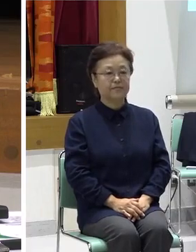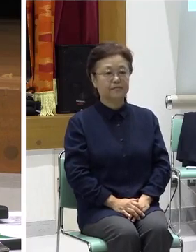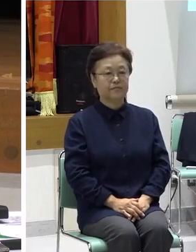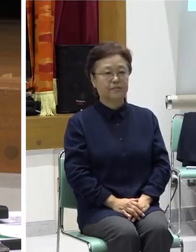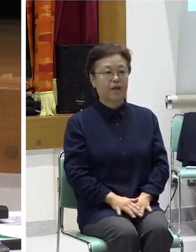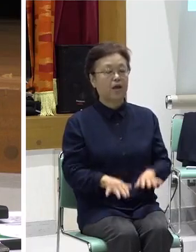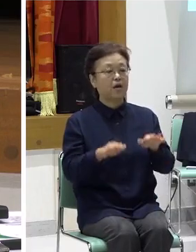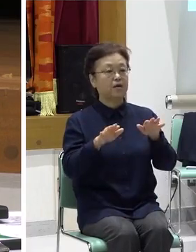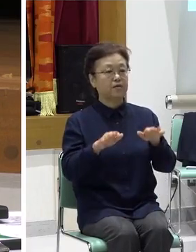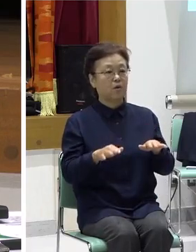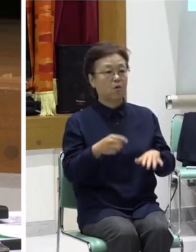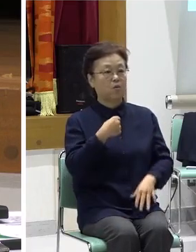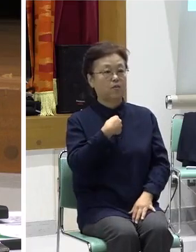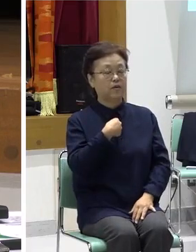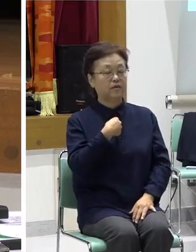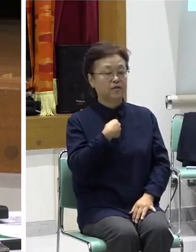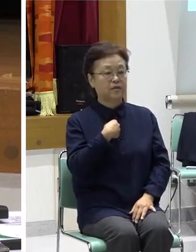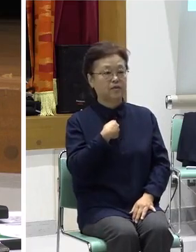今日私の方からは